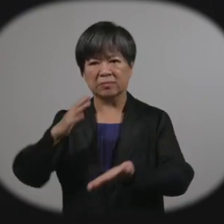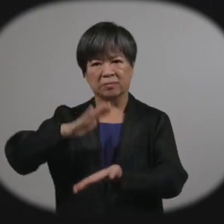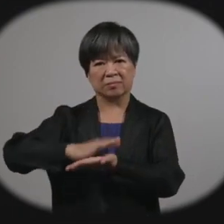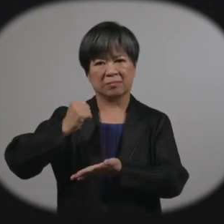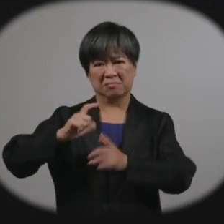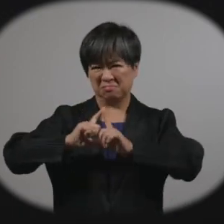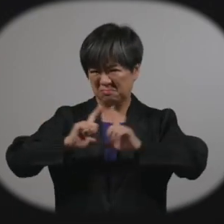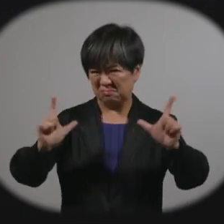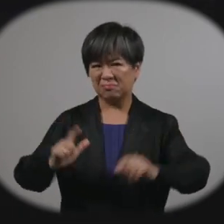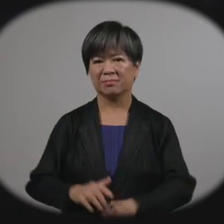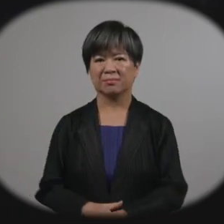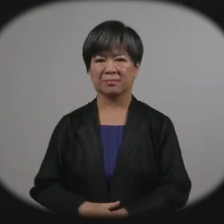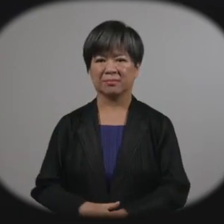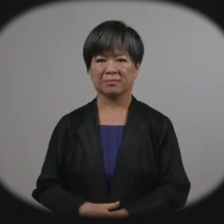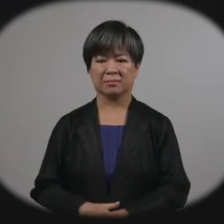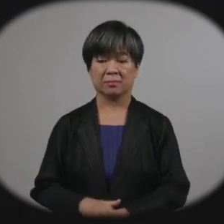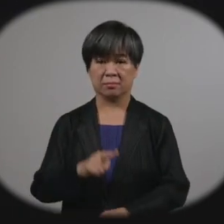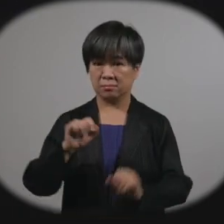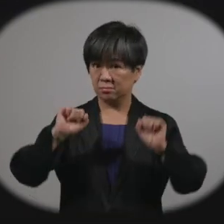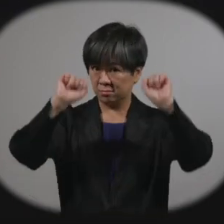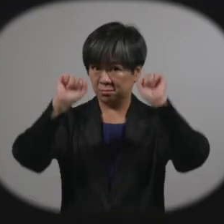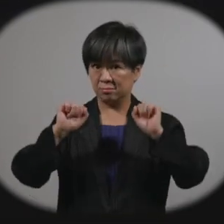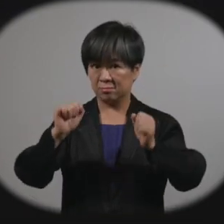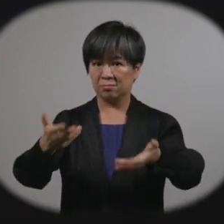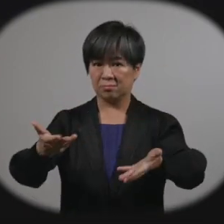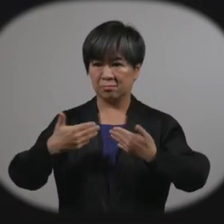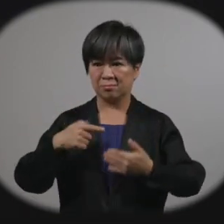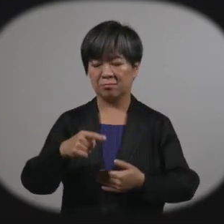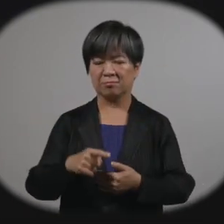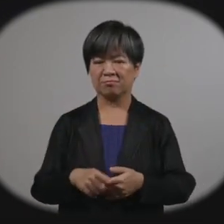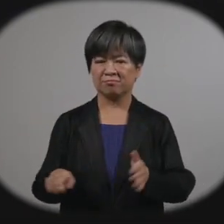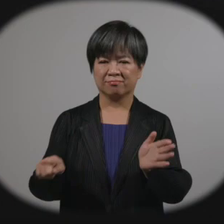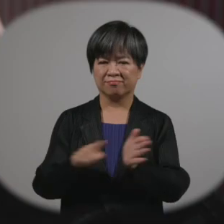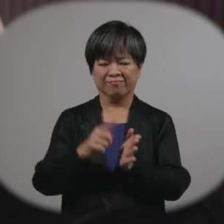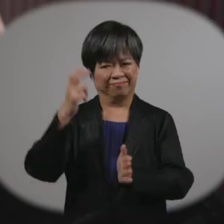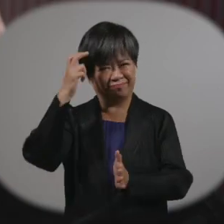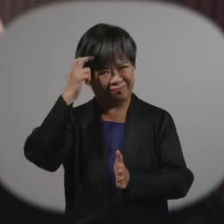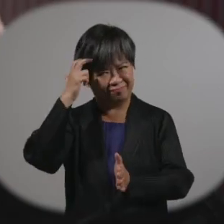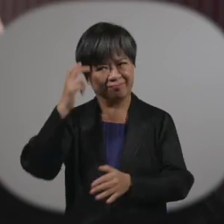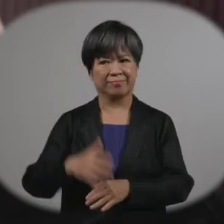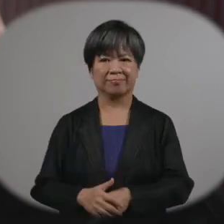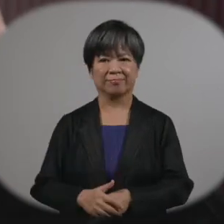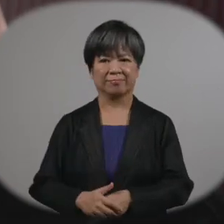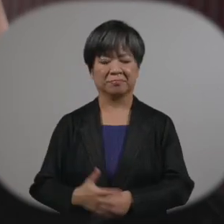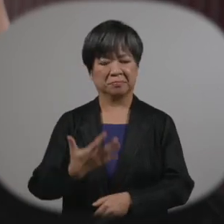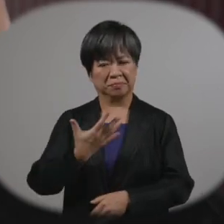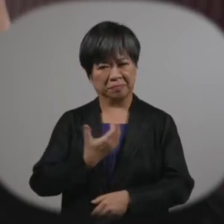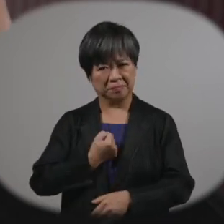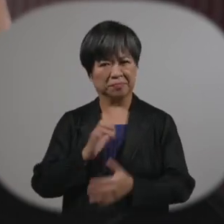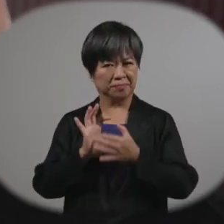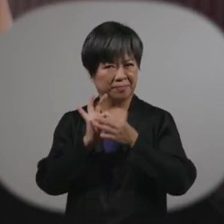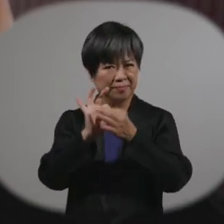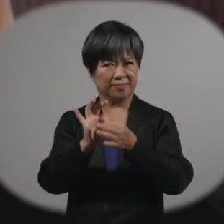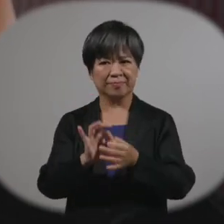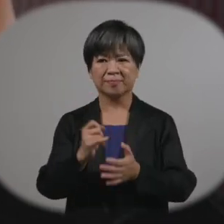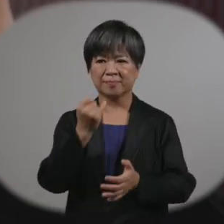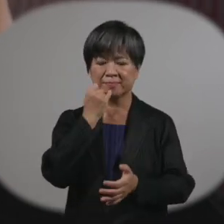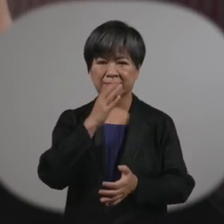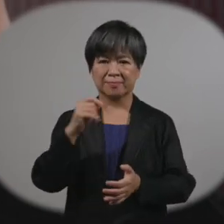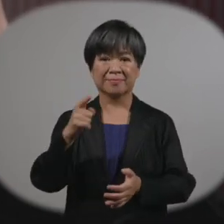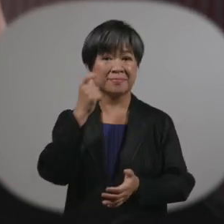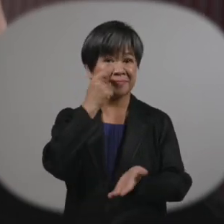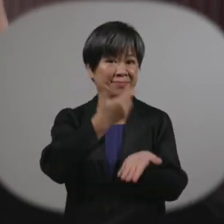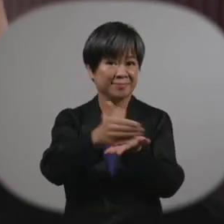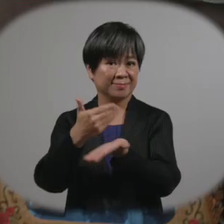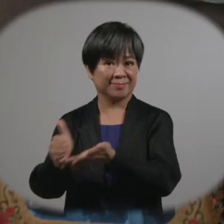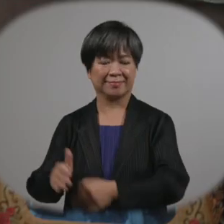大的事情，而运动能够带给我们永不放弃以及坚持的心，让我们去度过这样的难